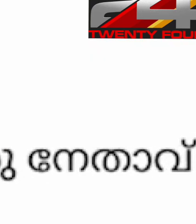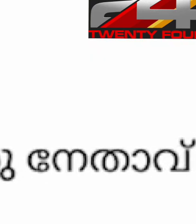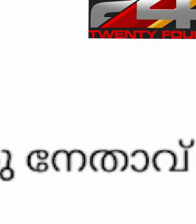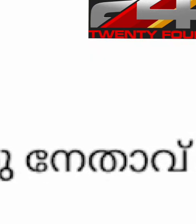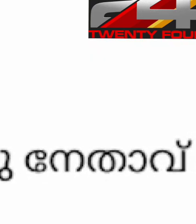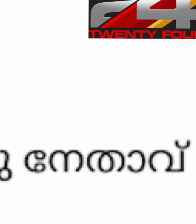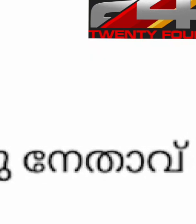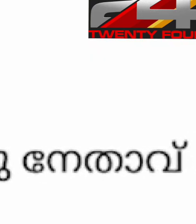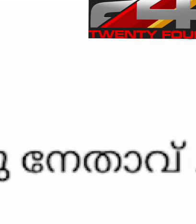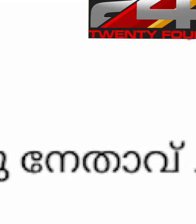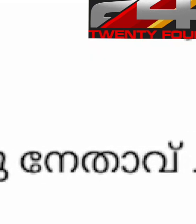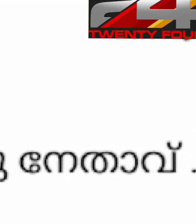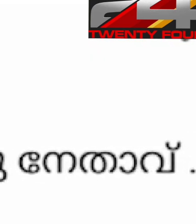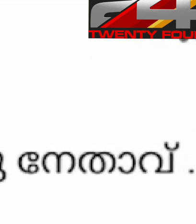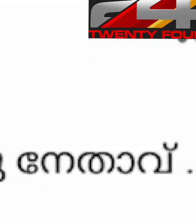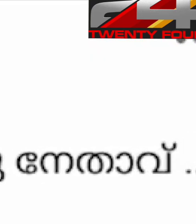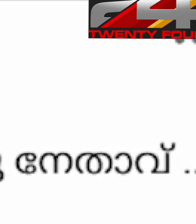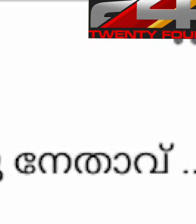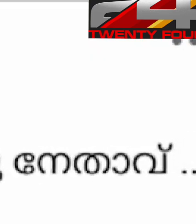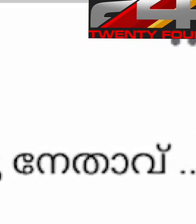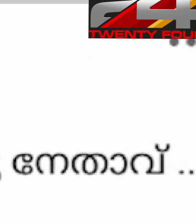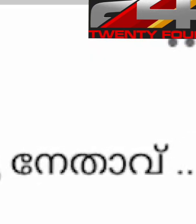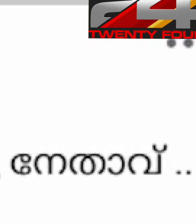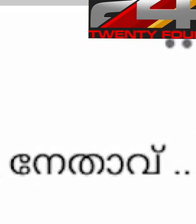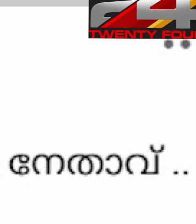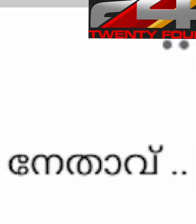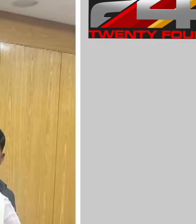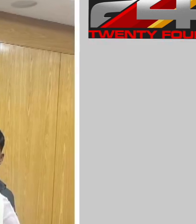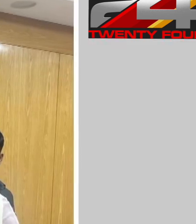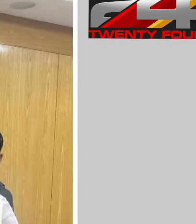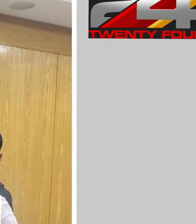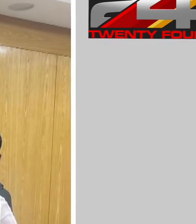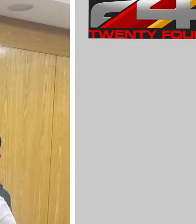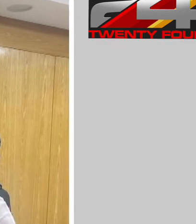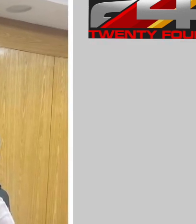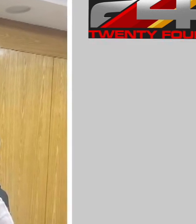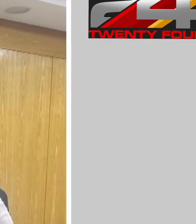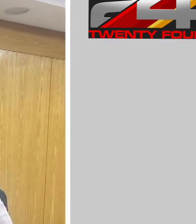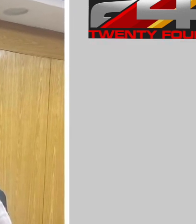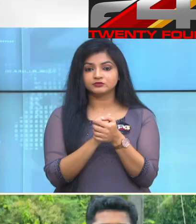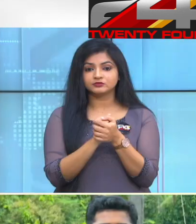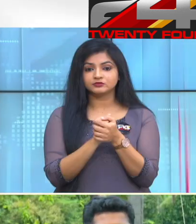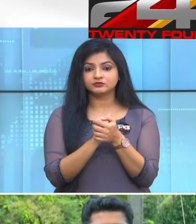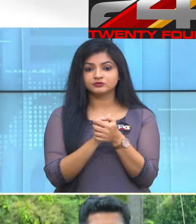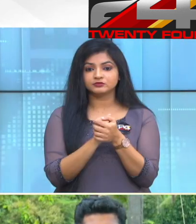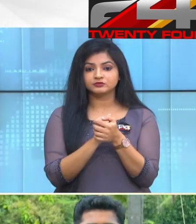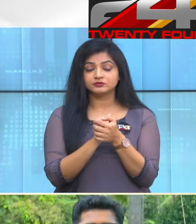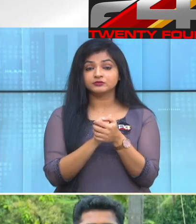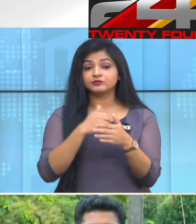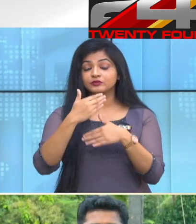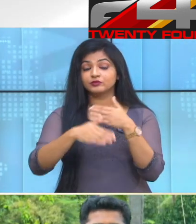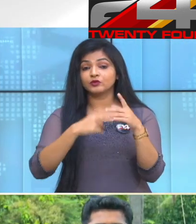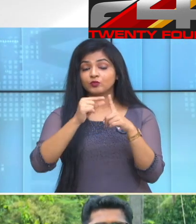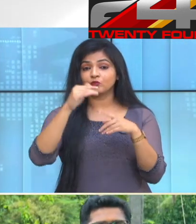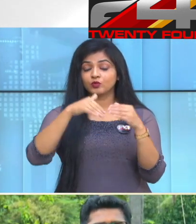DMK മുന്നണിയുടെ ഭാഗമായി കേരളത്തിൽ അതൊരു സ്വതന്ത്രമായി തന്നെ നിൽക്കാനാണോ ഉദ്ദേശിക്കുന്നത് തുടങ്ങിയിട്ടുള്ള കാര്യങ്ങളൊക്കെ മുന്നോട്ടുള്ള രാഷ്ട്രീയ